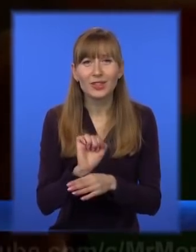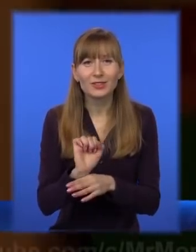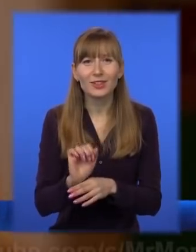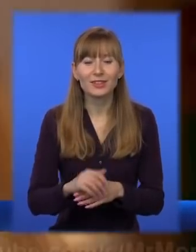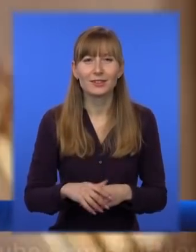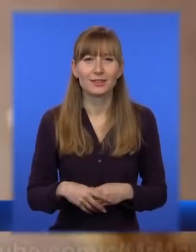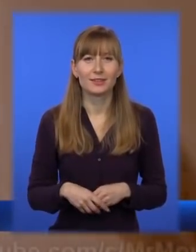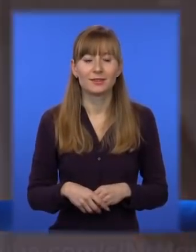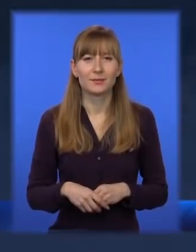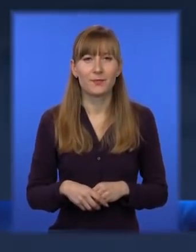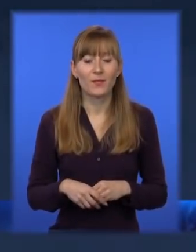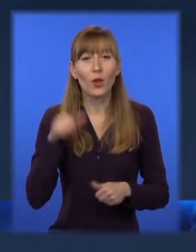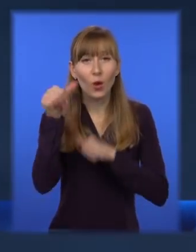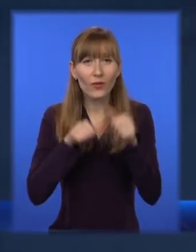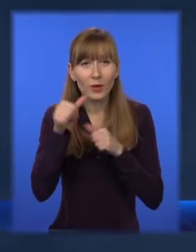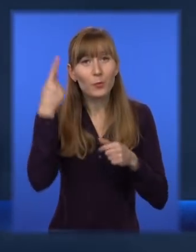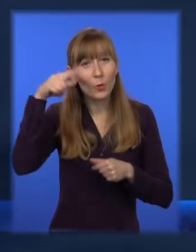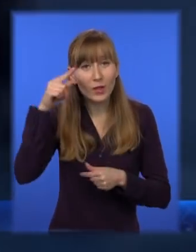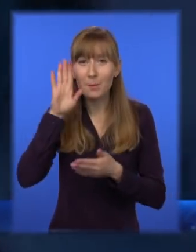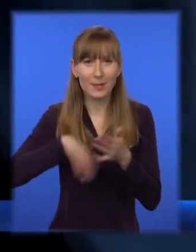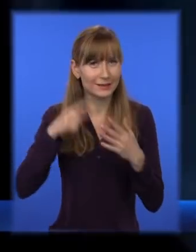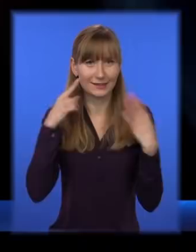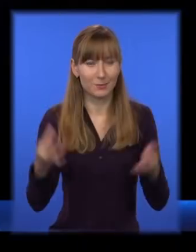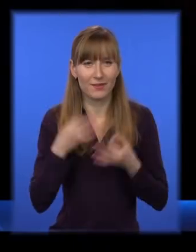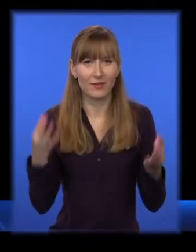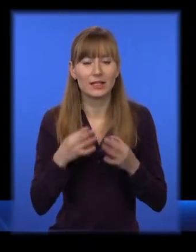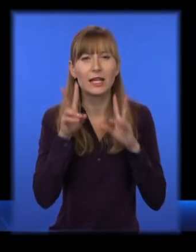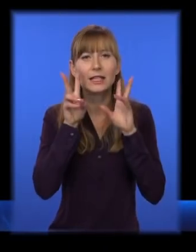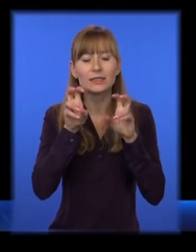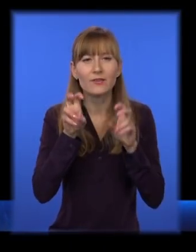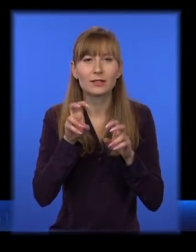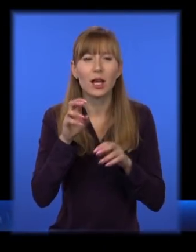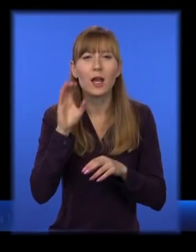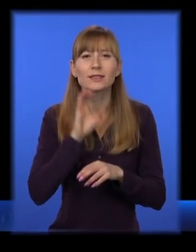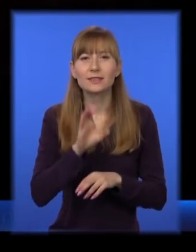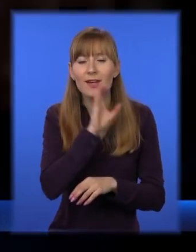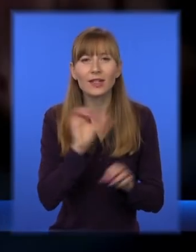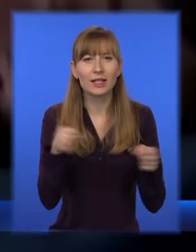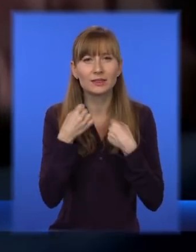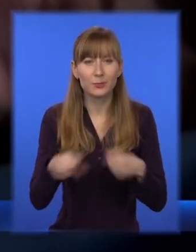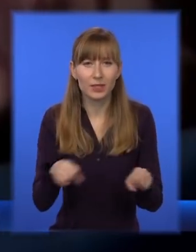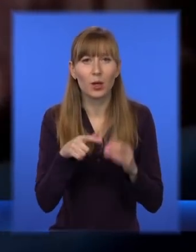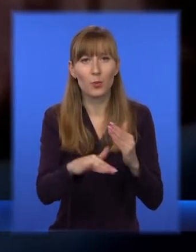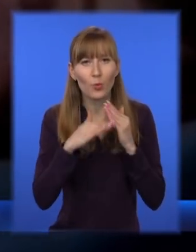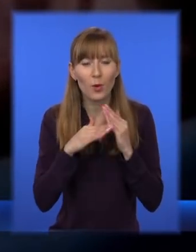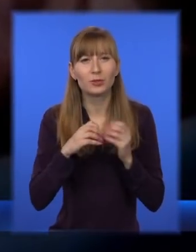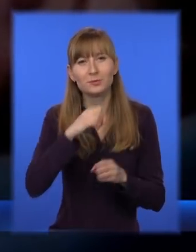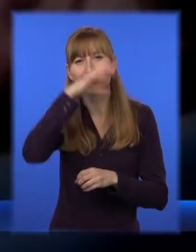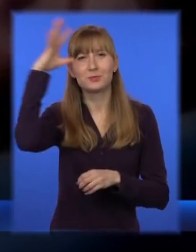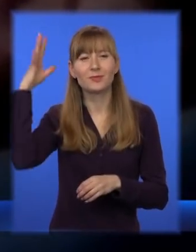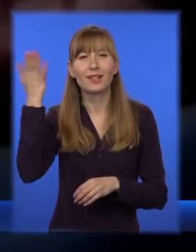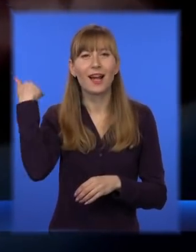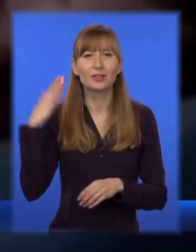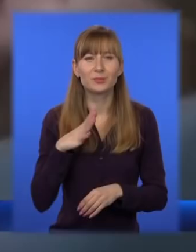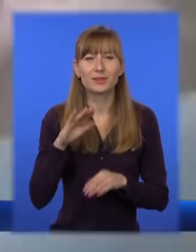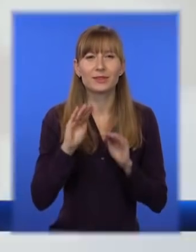Нет, стойте. У новий рік без мультфільмів аж ніяк. Полярний експрес не лише перенесе кожного у дитинство, а й